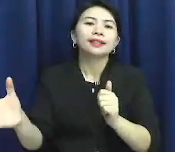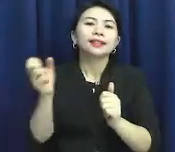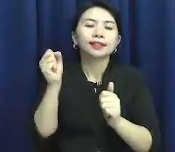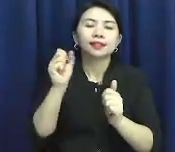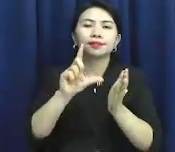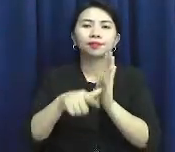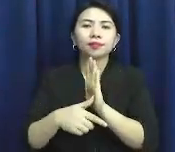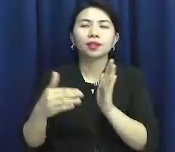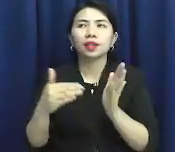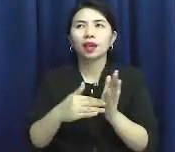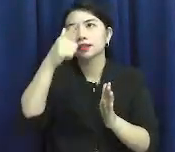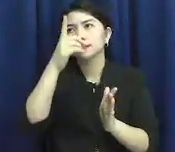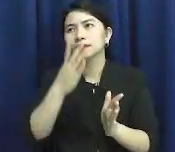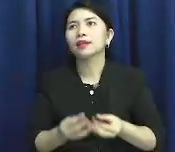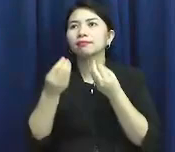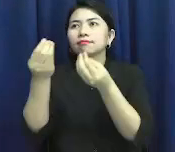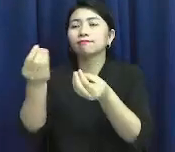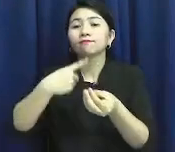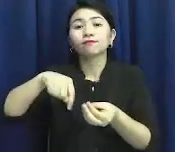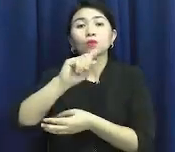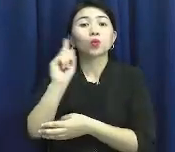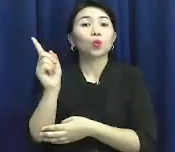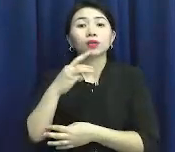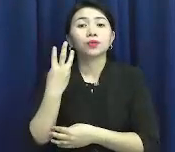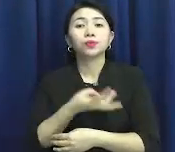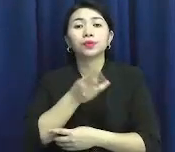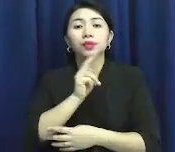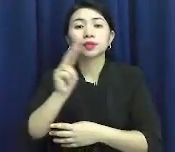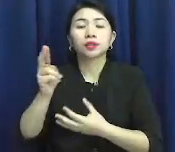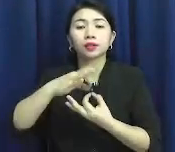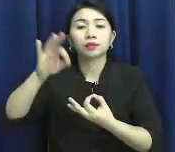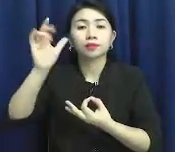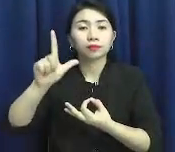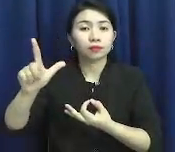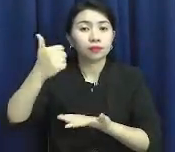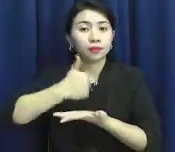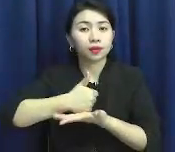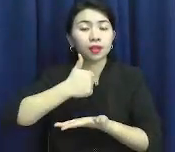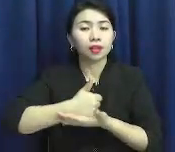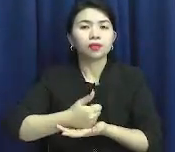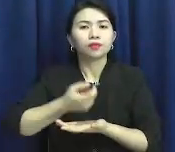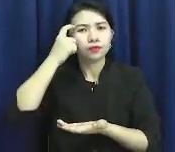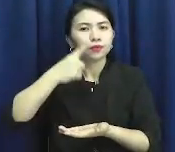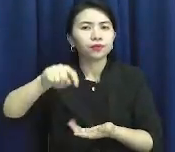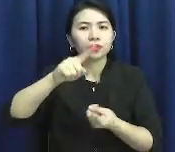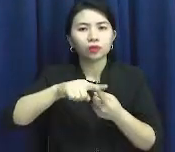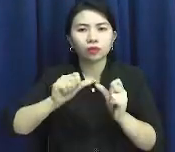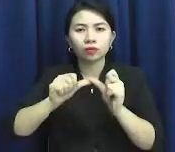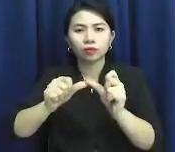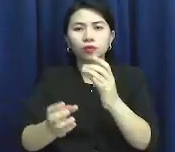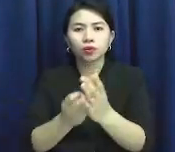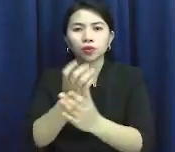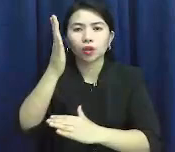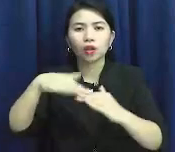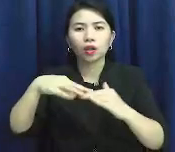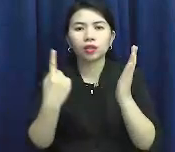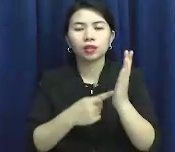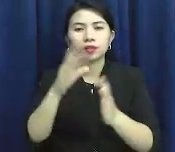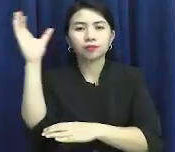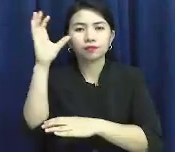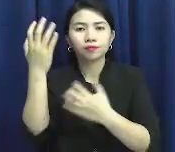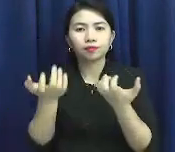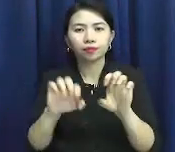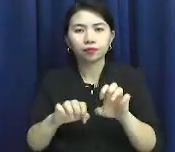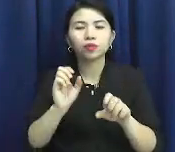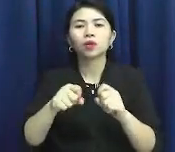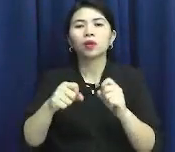na naman tayo bibigyan ng Panginoon ng kailangan nating spiritual. Alright, para patuloy tayo lumago on this Christmas season. Once again,